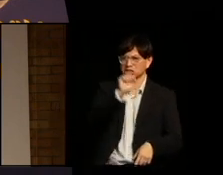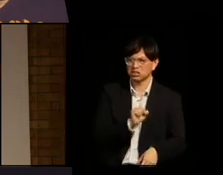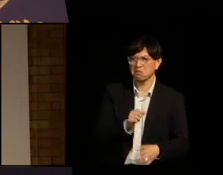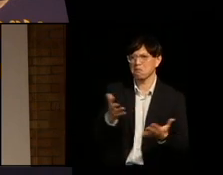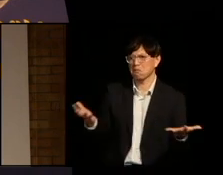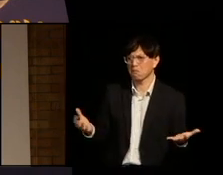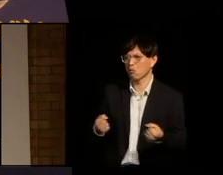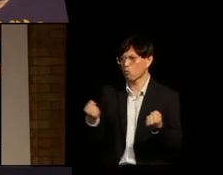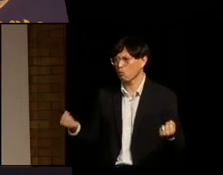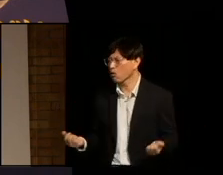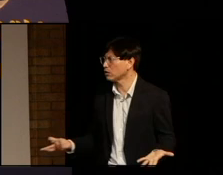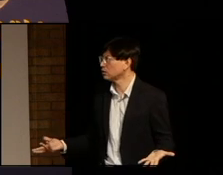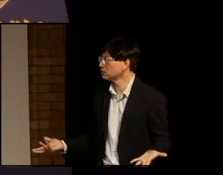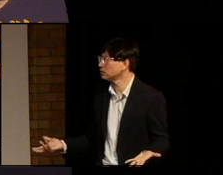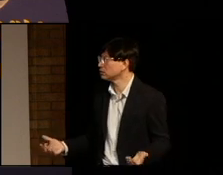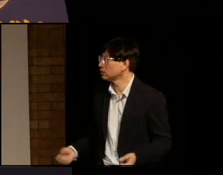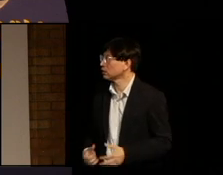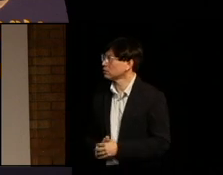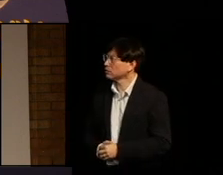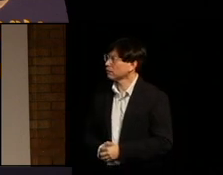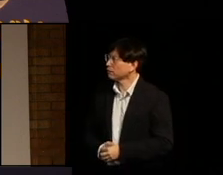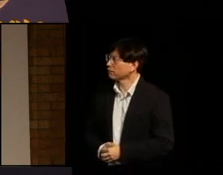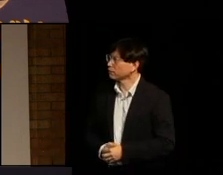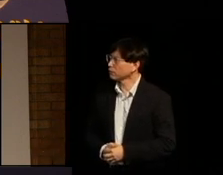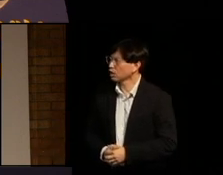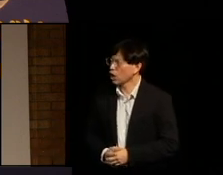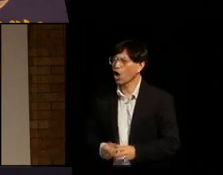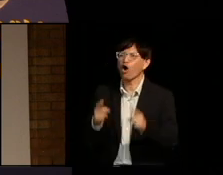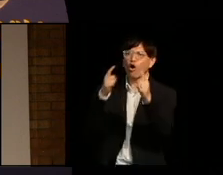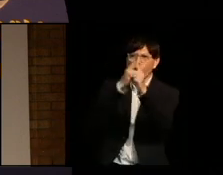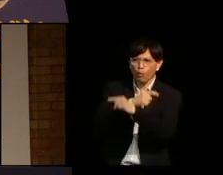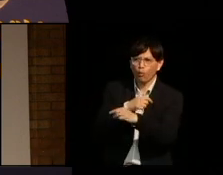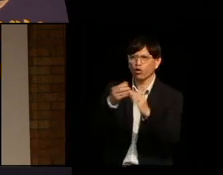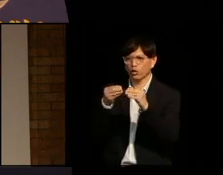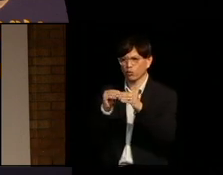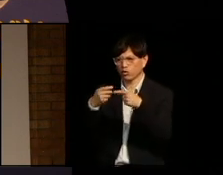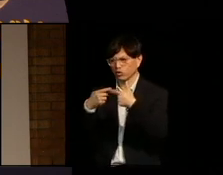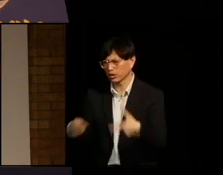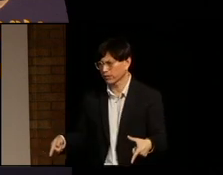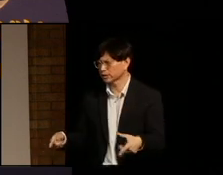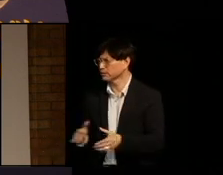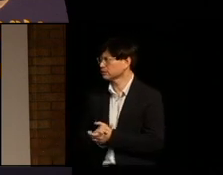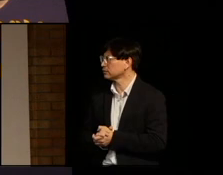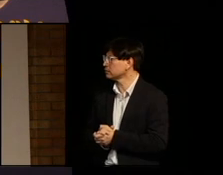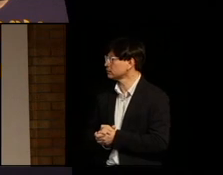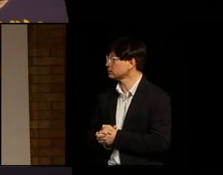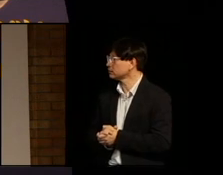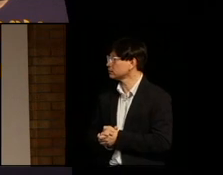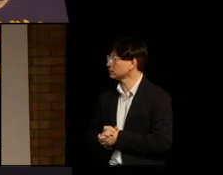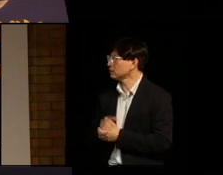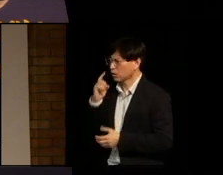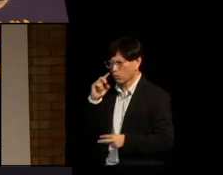linguaggio anche solo iconico oppure un altro modo E così come organizzare un incontro